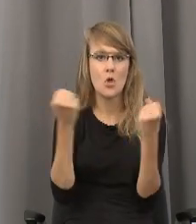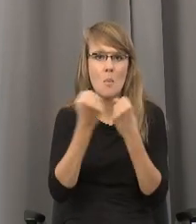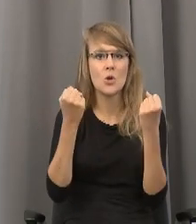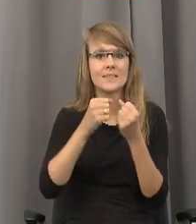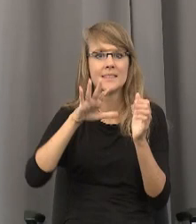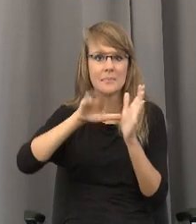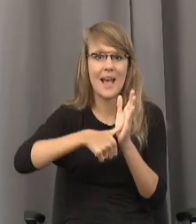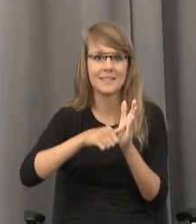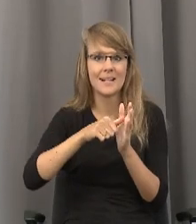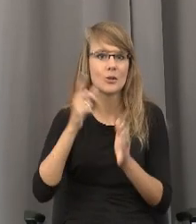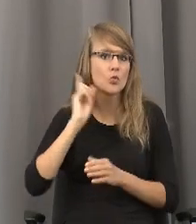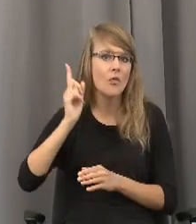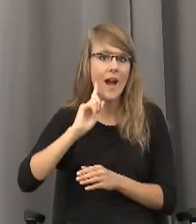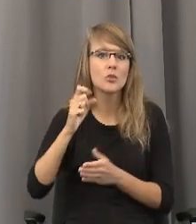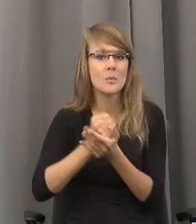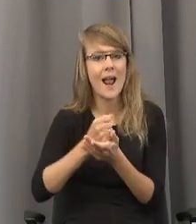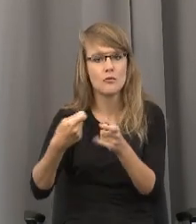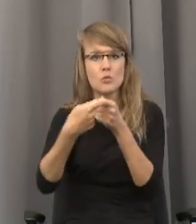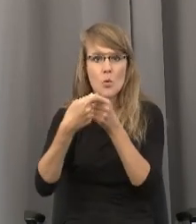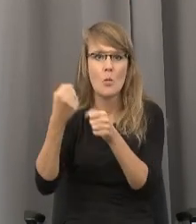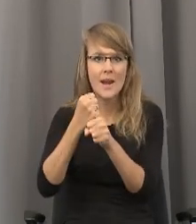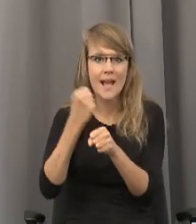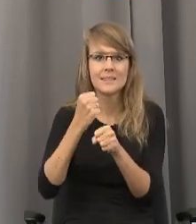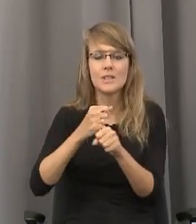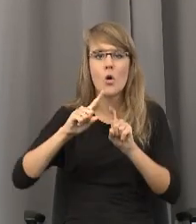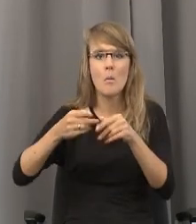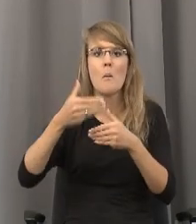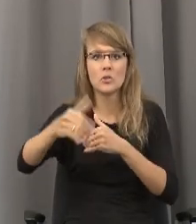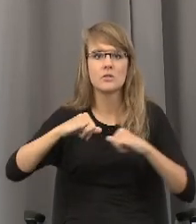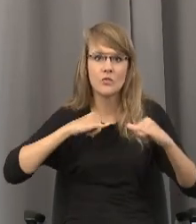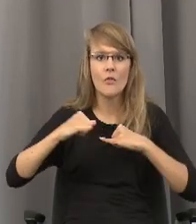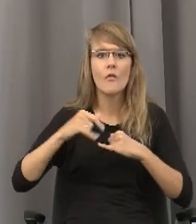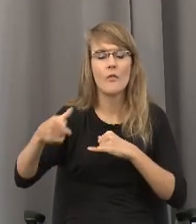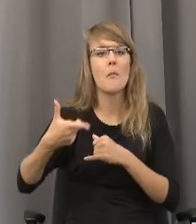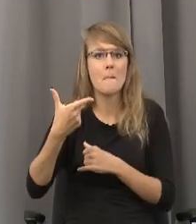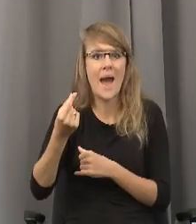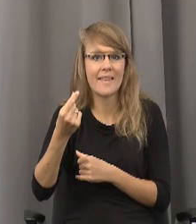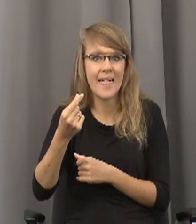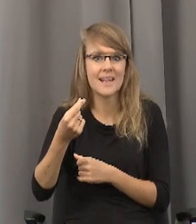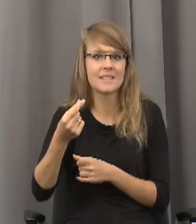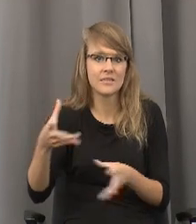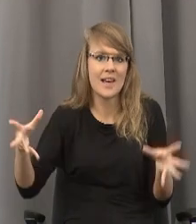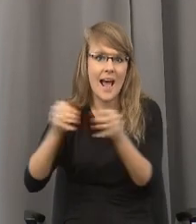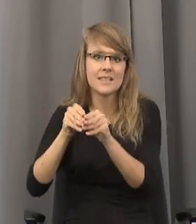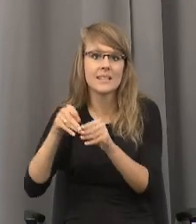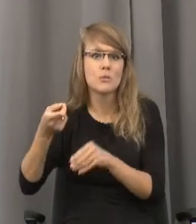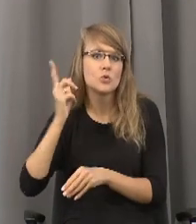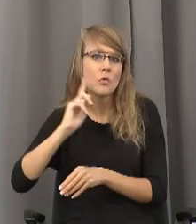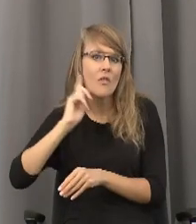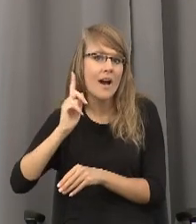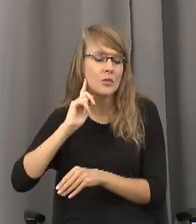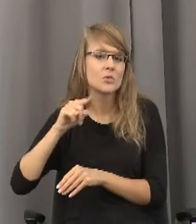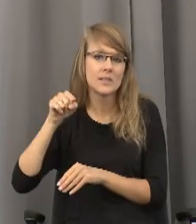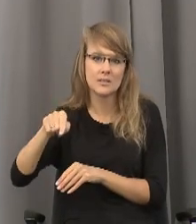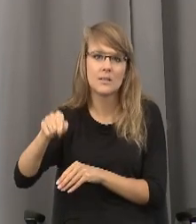miasta Suwałki do spraw współpracy z organizacjami pozarządowymi w partnerstwie z suwalskimi seniorami,